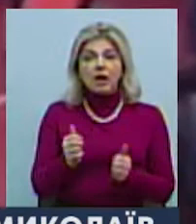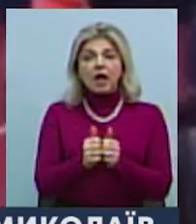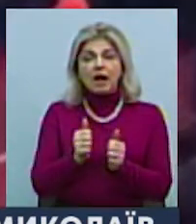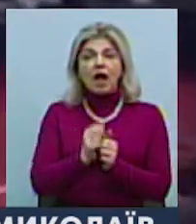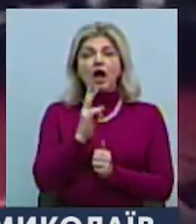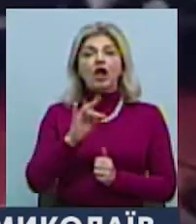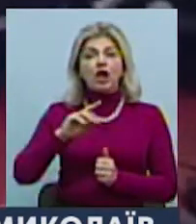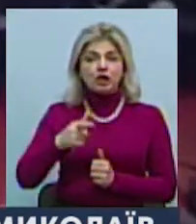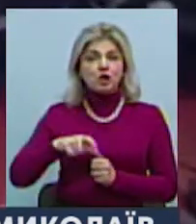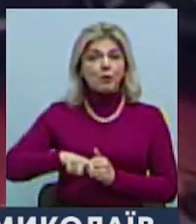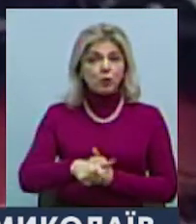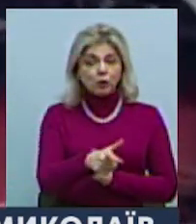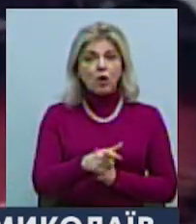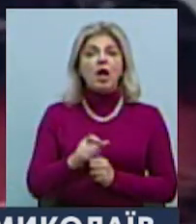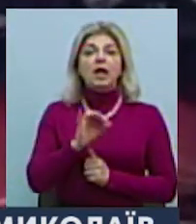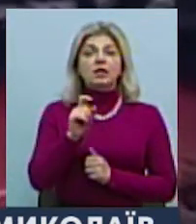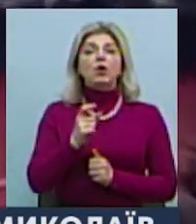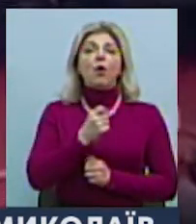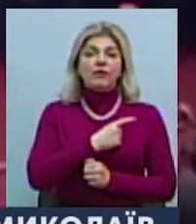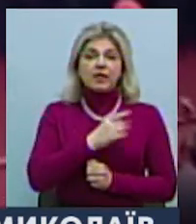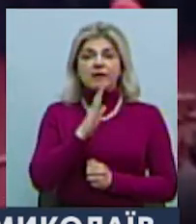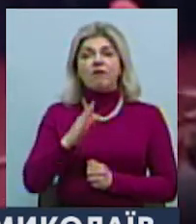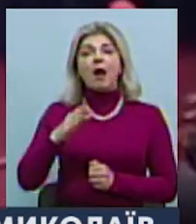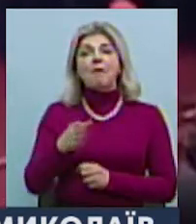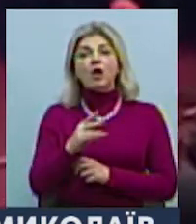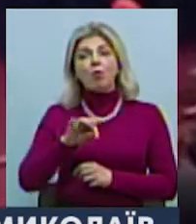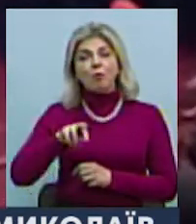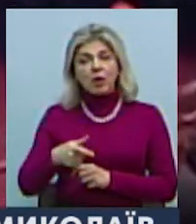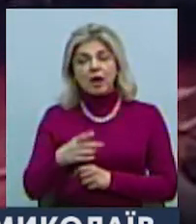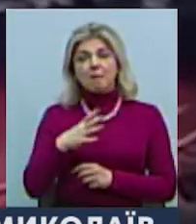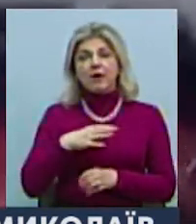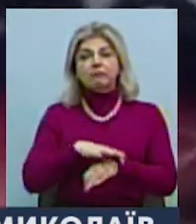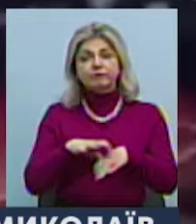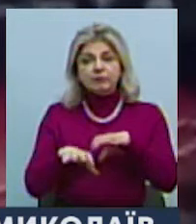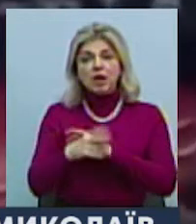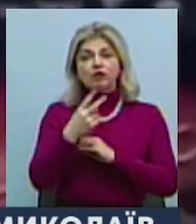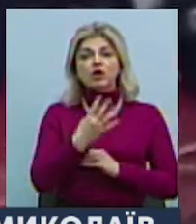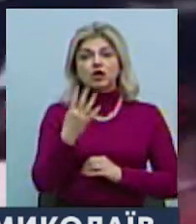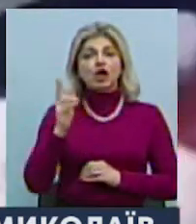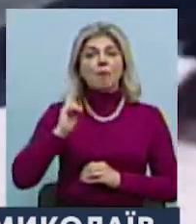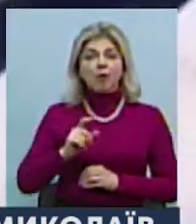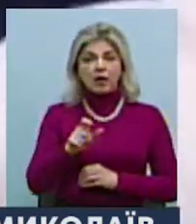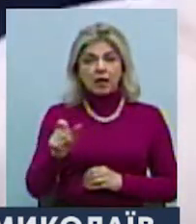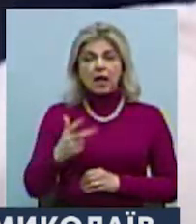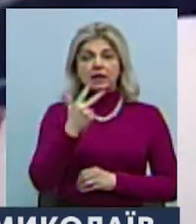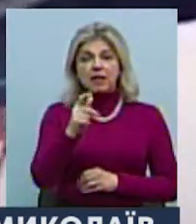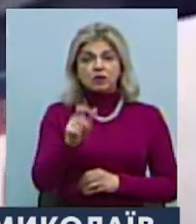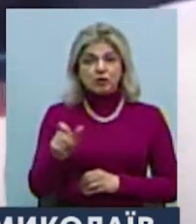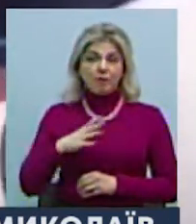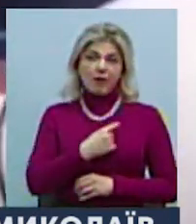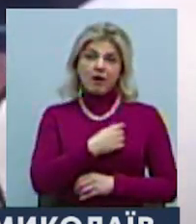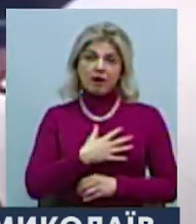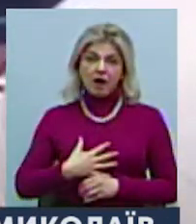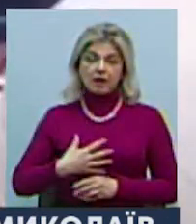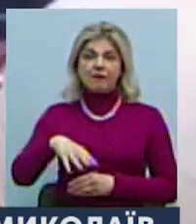протоки. Судна йшли з Одеси в Маріуполь. У полоні опинилися 24 моряки. Троє з них були поранені. Усіх